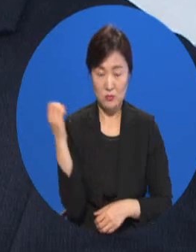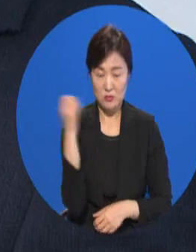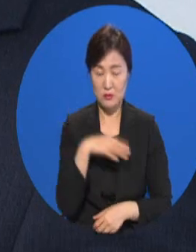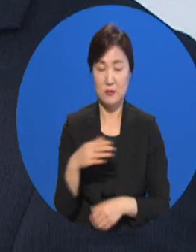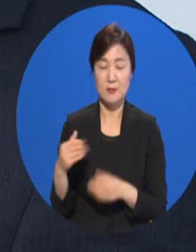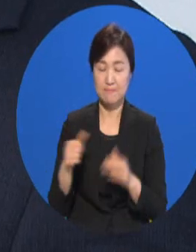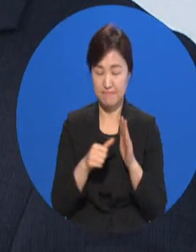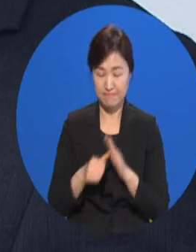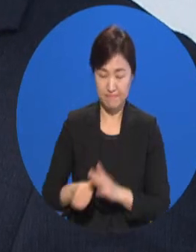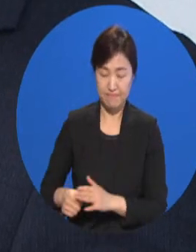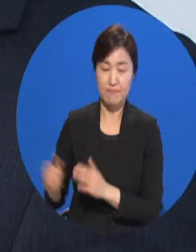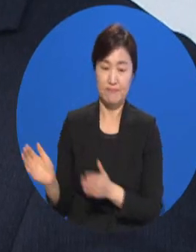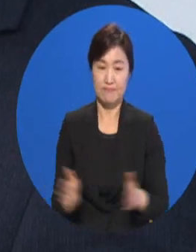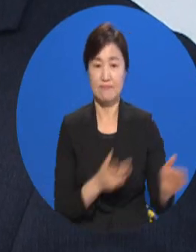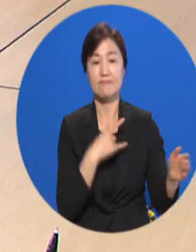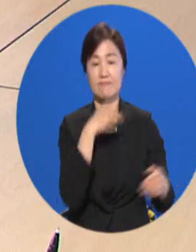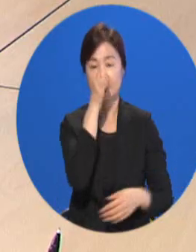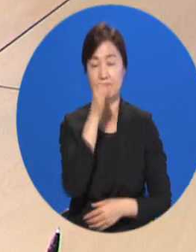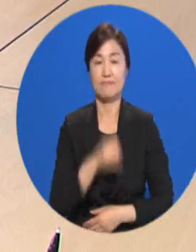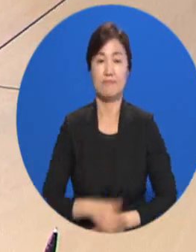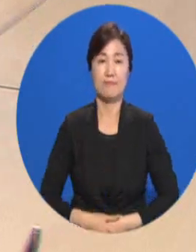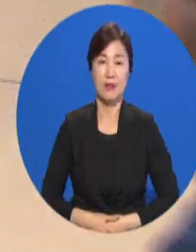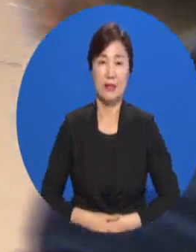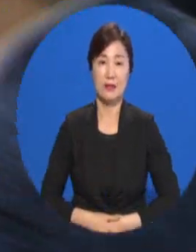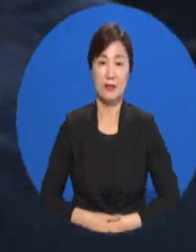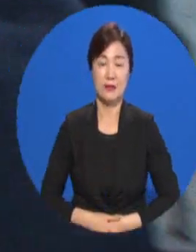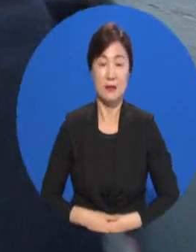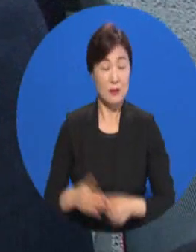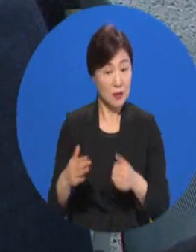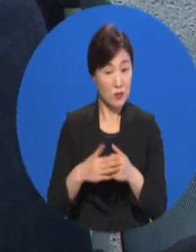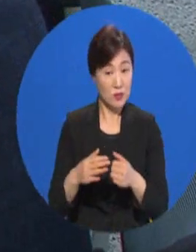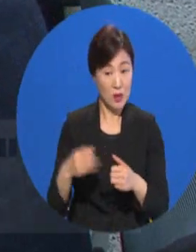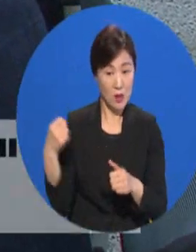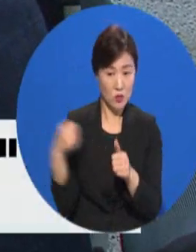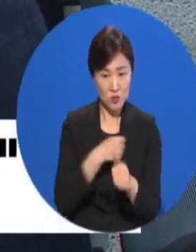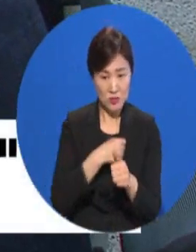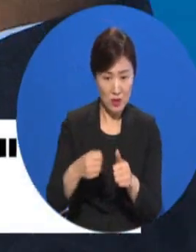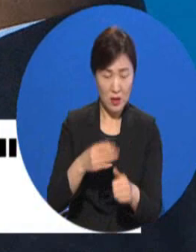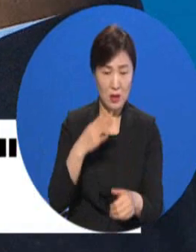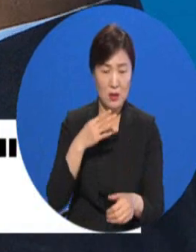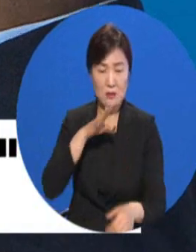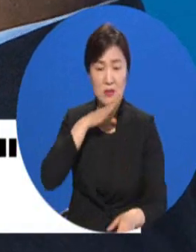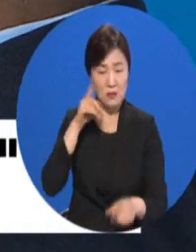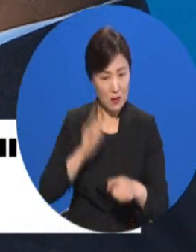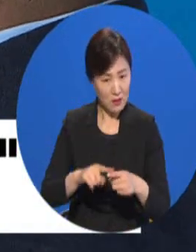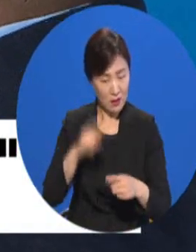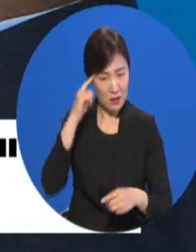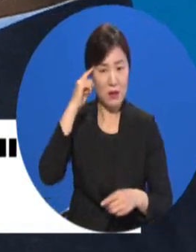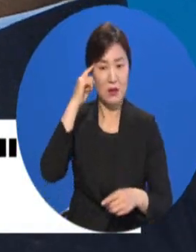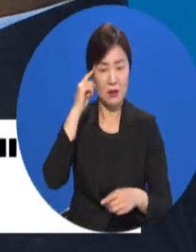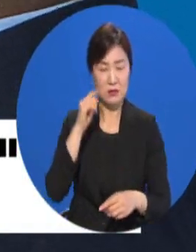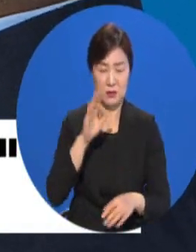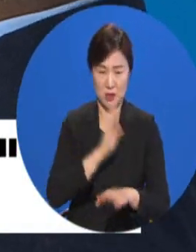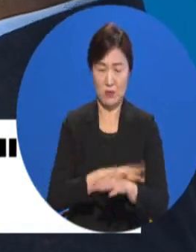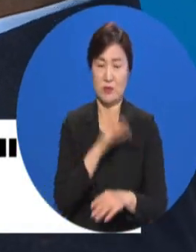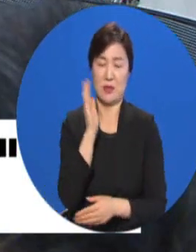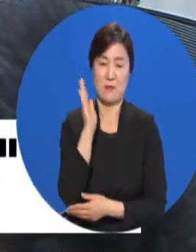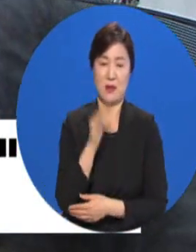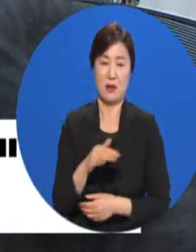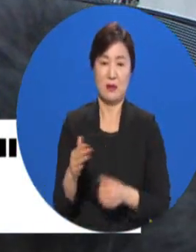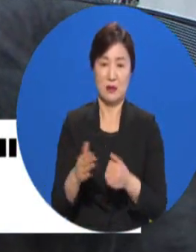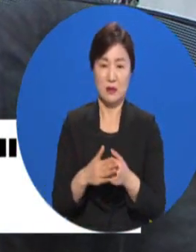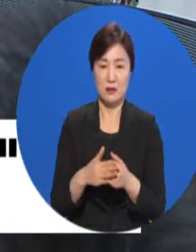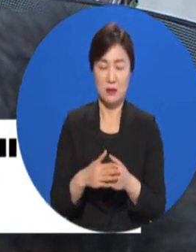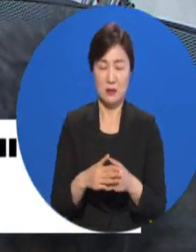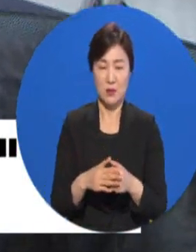그냥 그런 거니 이렇게 했는데. 이에 따라 구타를 당연시 했었다는 문제의 발언은 권 시장이 이 사안의